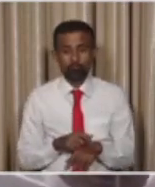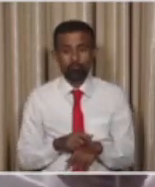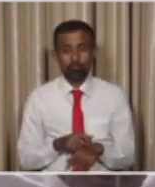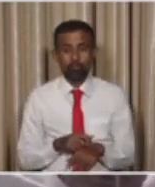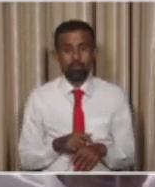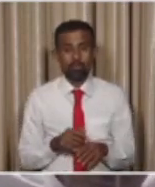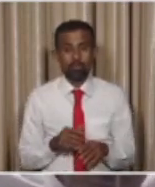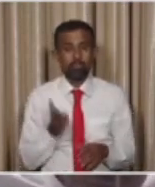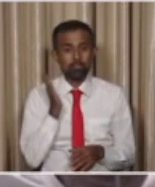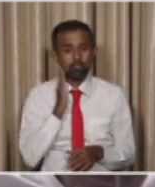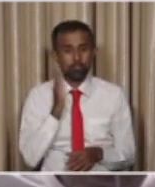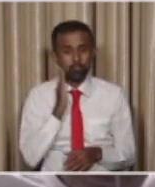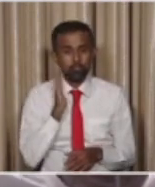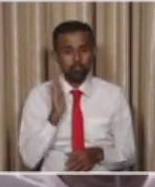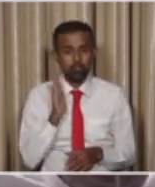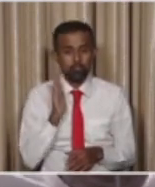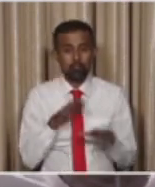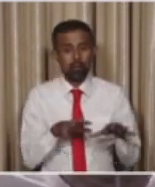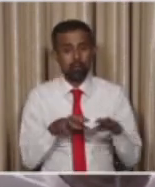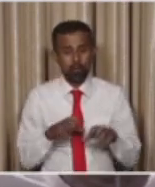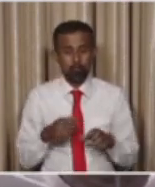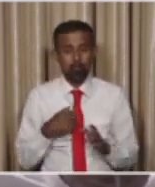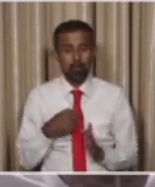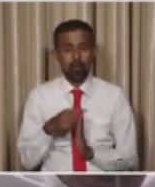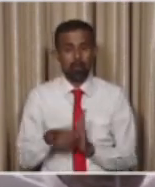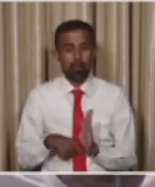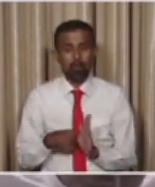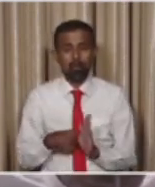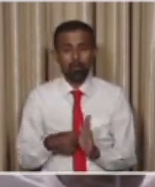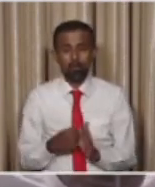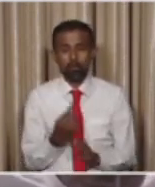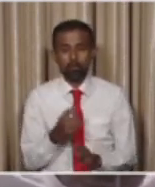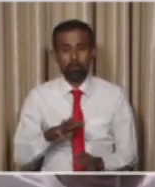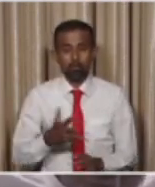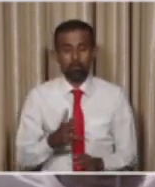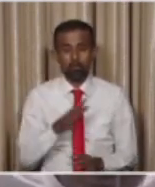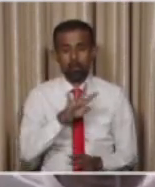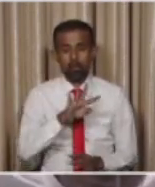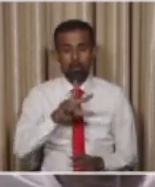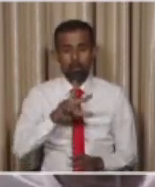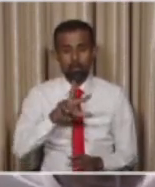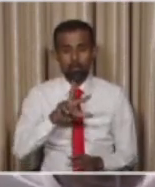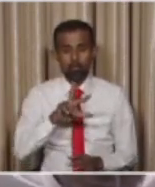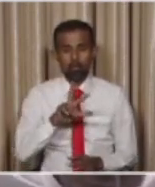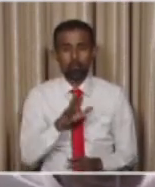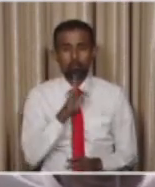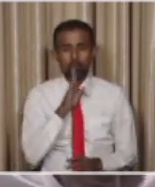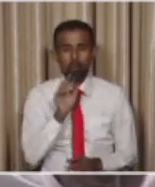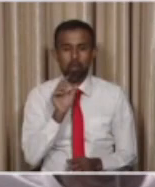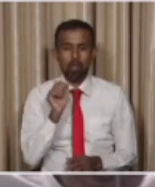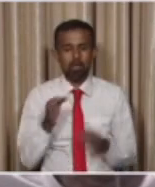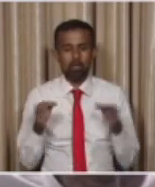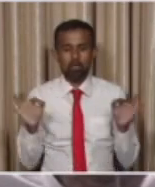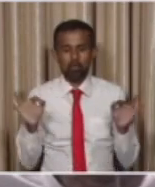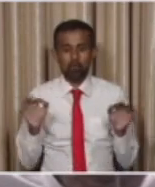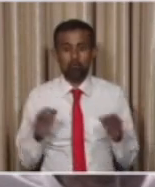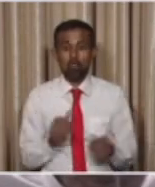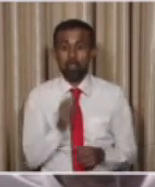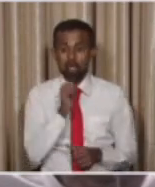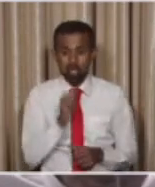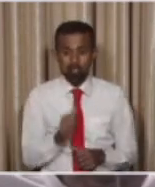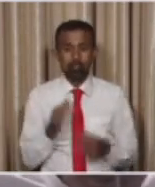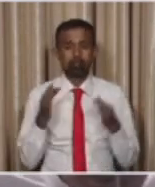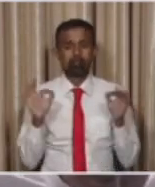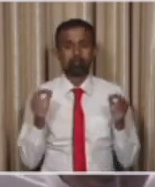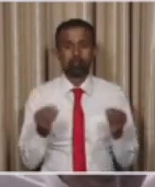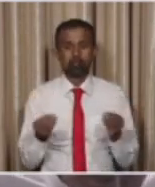පරිච්ඡේදයේදී ඉංග්‍රීසින්ගේ ගොදුරක් බවට පත් වෙච්ච අපේ රට 1948 දී නාමික නිදහස ලැබලා ඒක පූර්ණ නිදහසක් බවට පත්